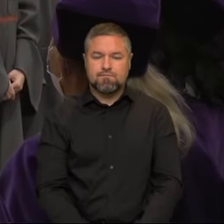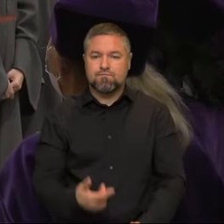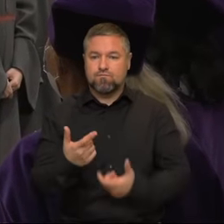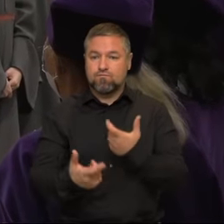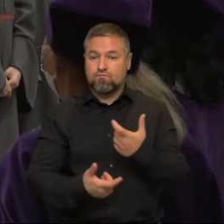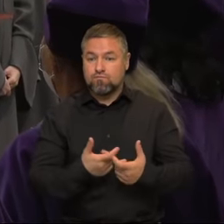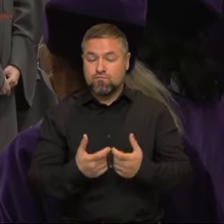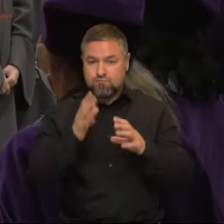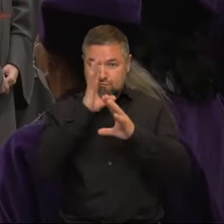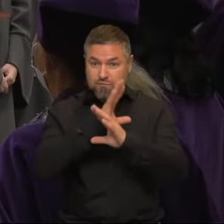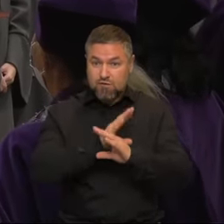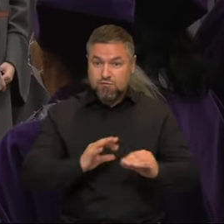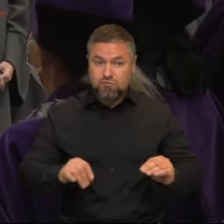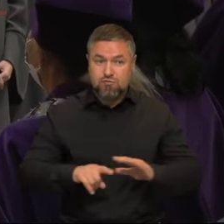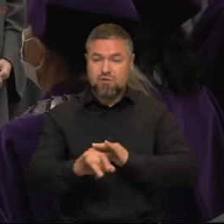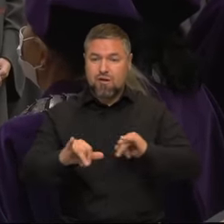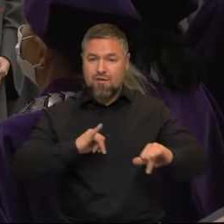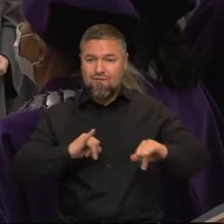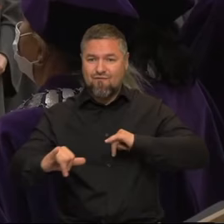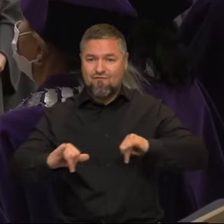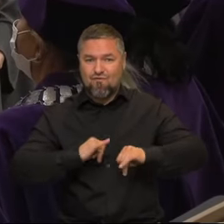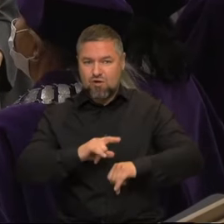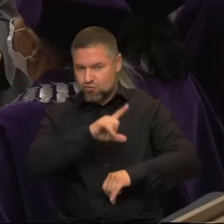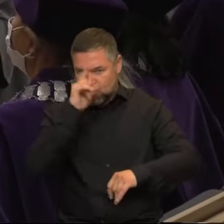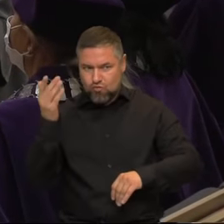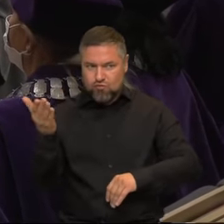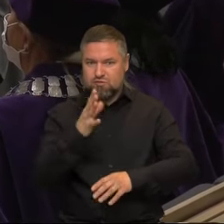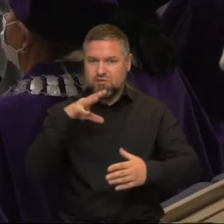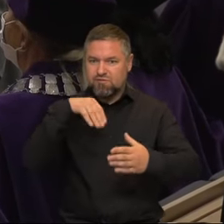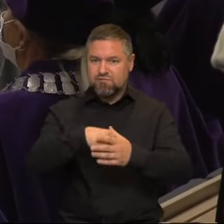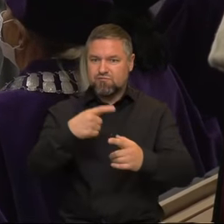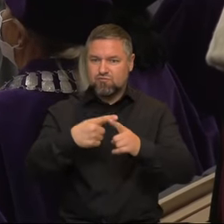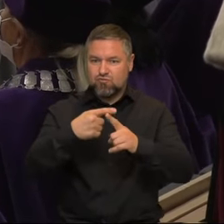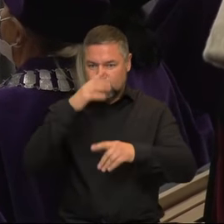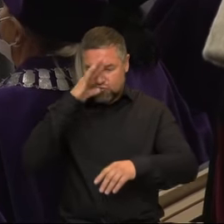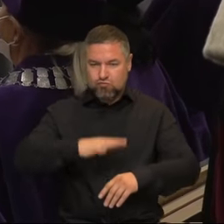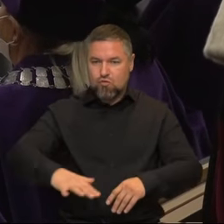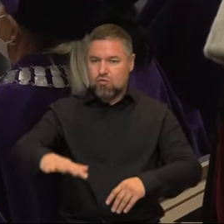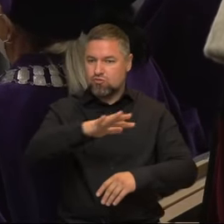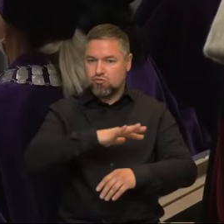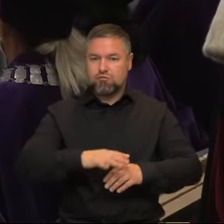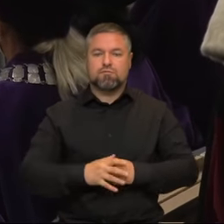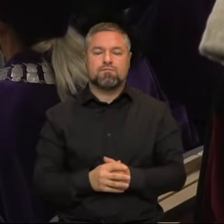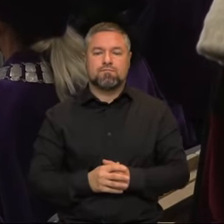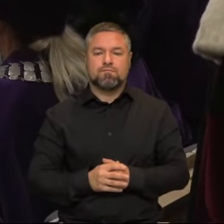Odnosić się z szacunkiem do władz uczelni i wszystkich członków jej społeczności.